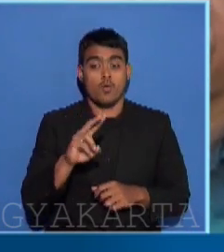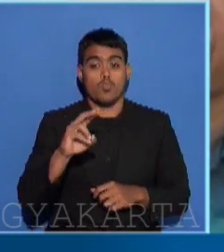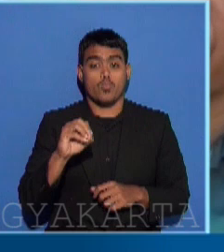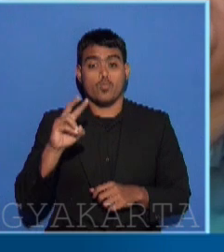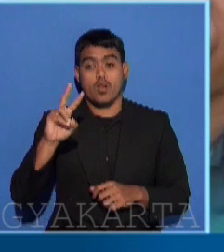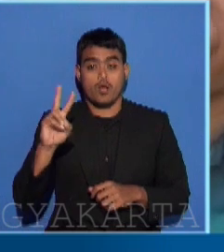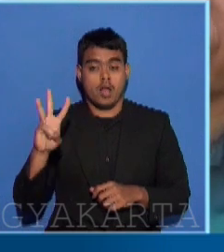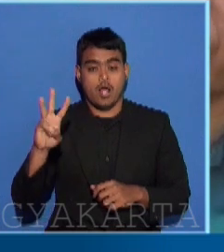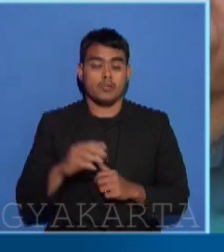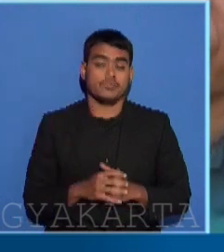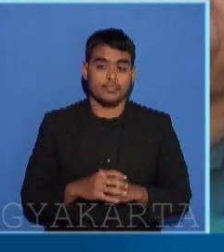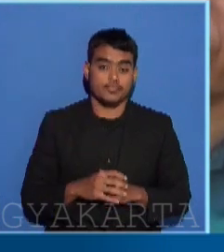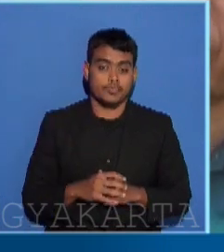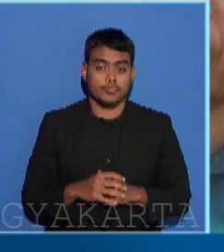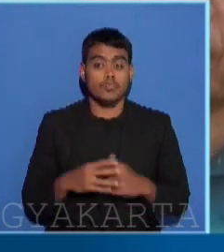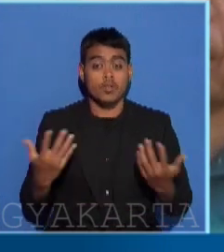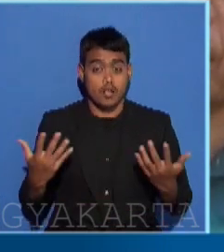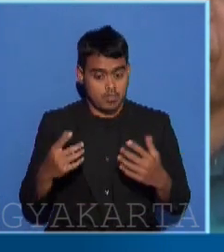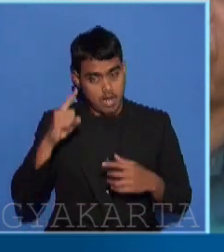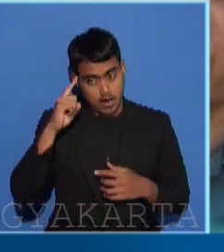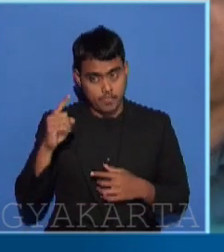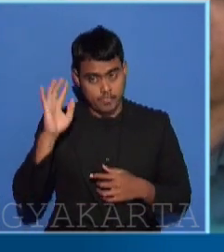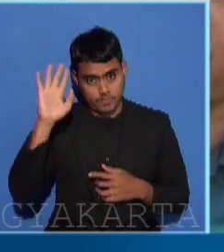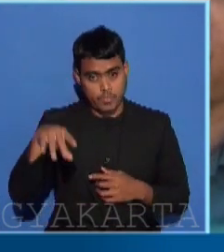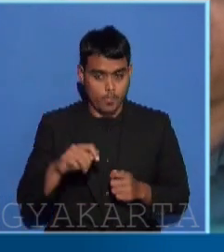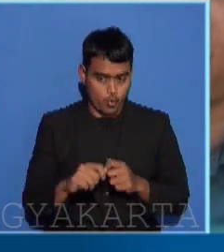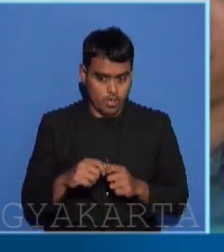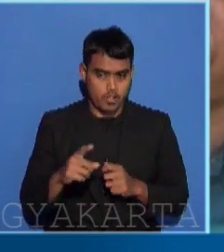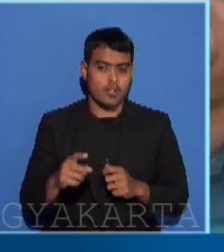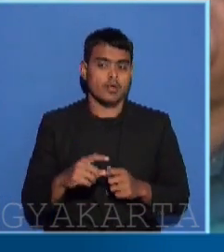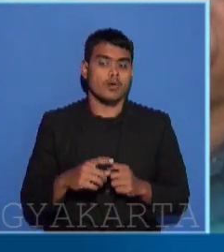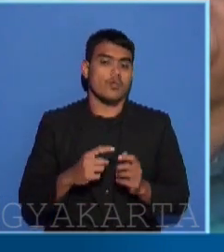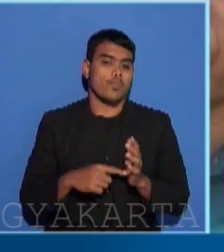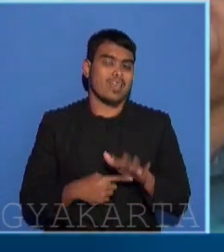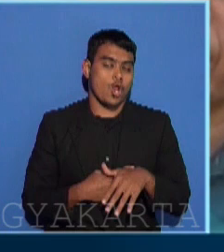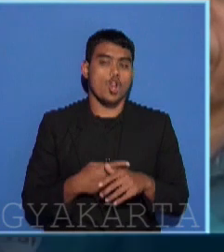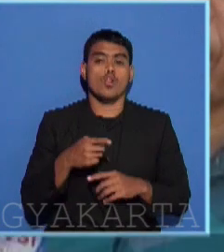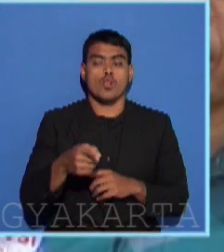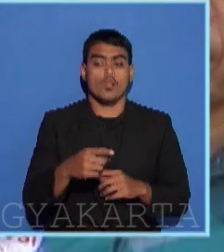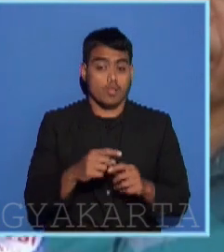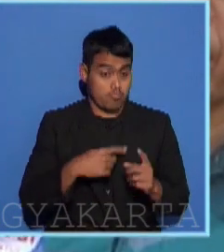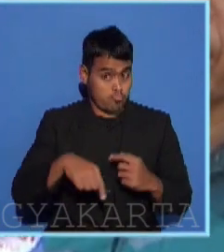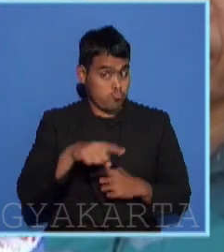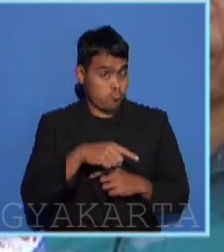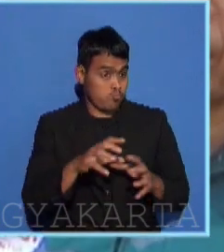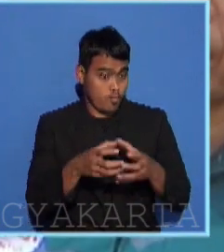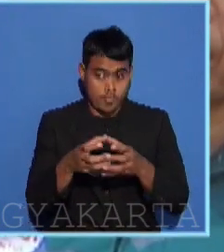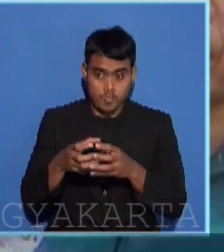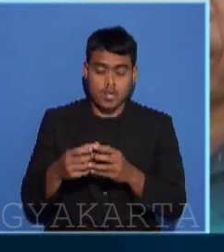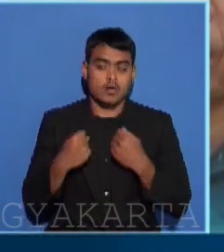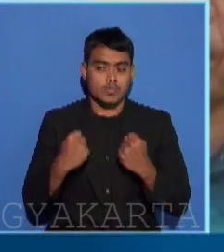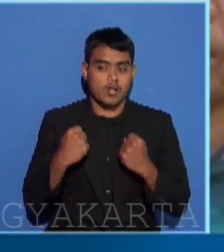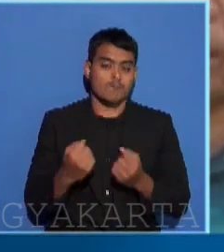Harapannya kami segenap Forkopimda Kabupaten Bantul, keberadaan kami ini dapat memberikan sebenarnya